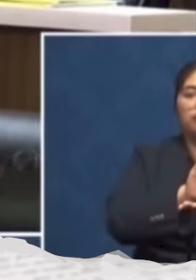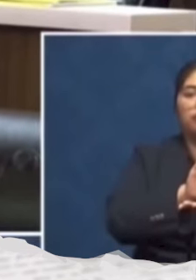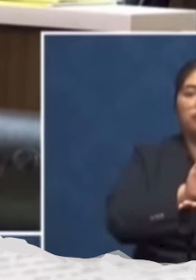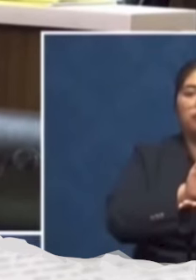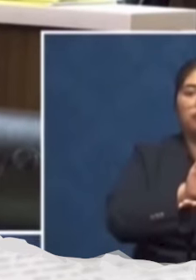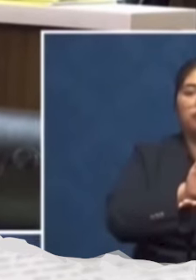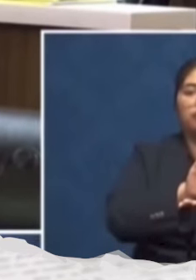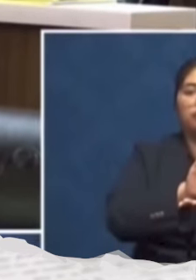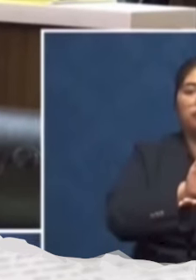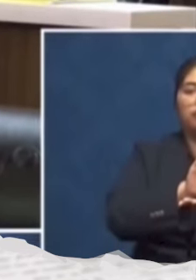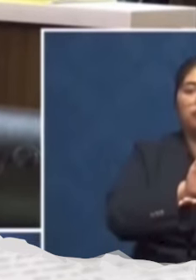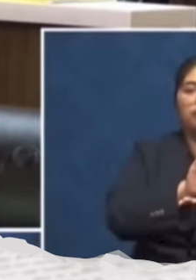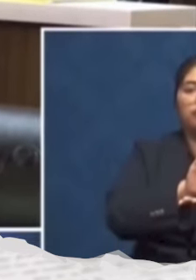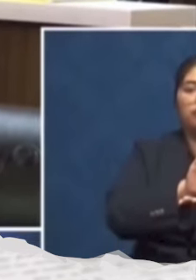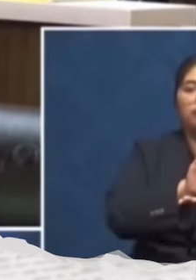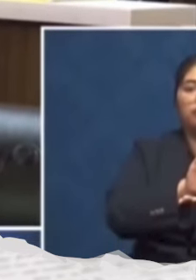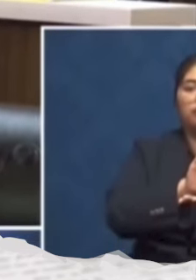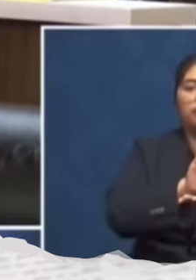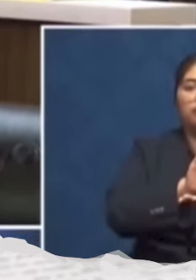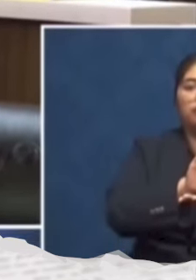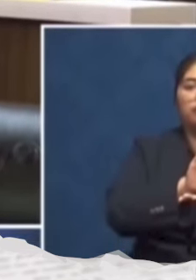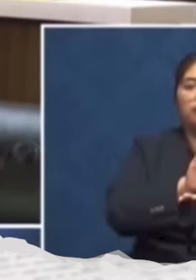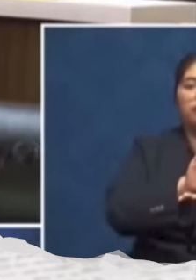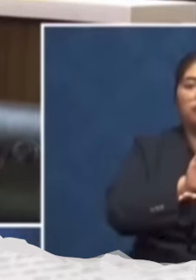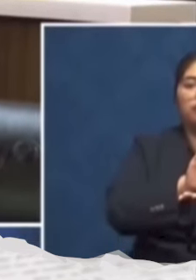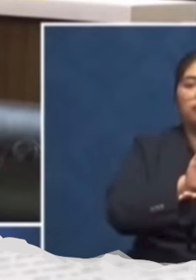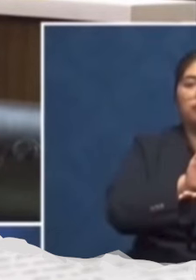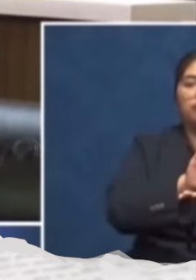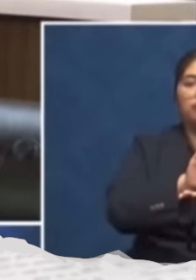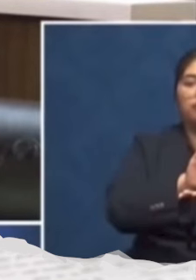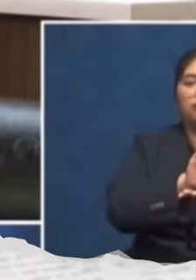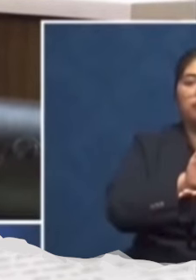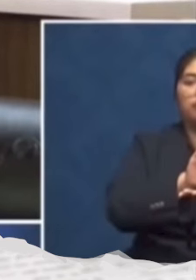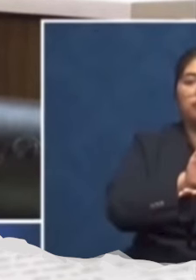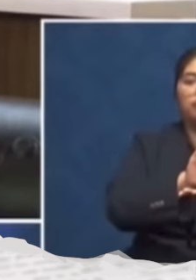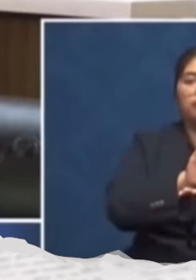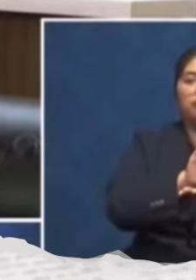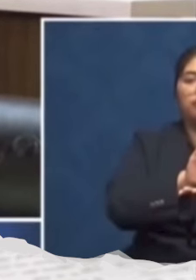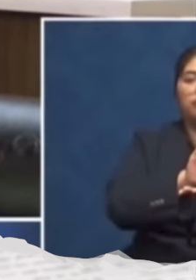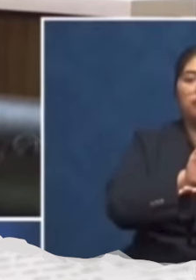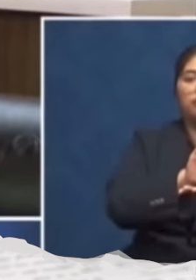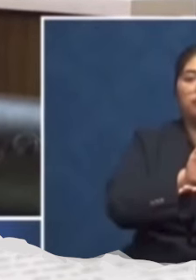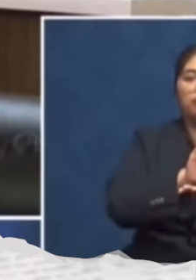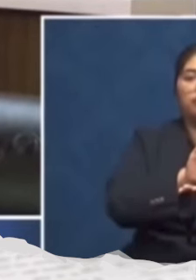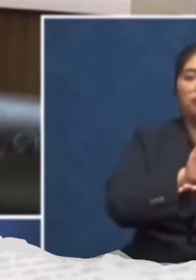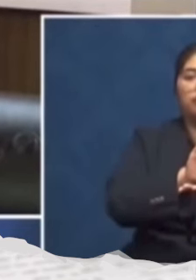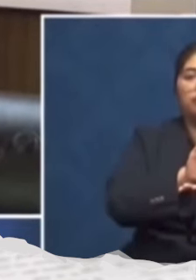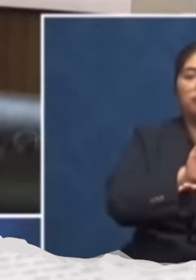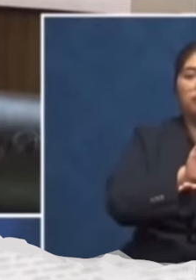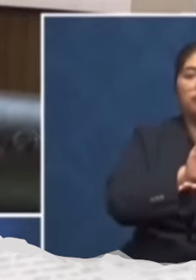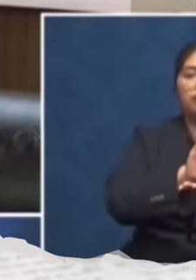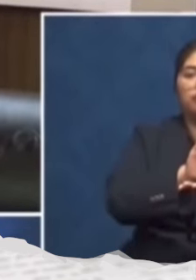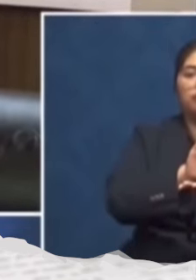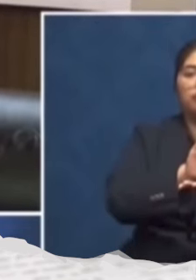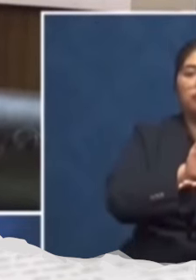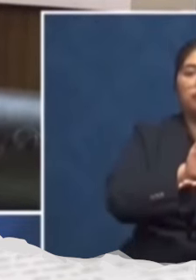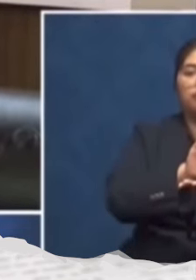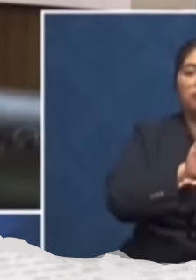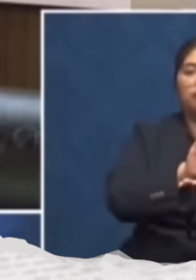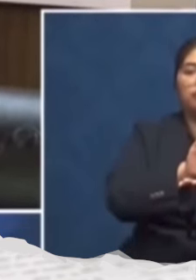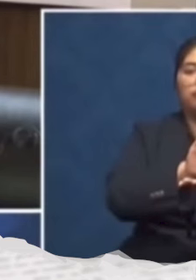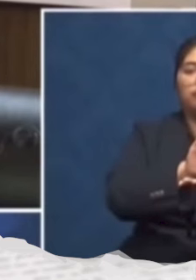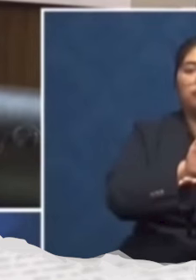ทหารสมัครใจเนี่ยจะค่อยๆลดหยั่นแต่หลักการคือประชาชนชายไทยเนี่ยมีสิทธิ์เลือกประกอบอาชีพอย่างสมศักดิ์ศรีโดยทำรงไ